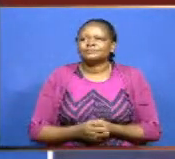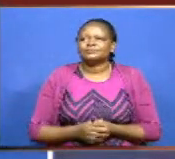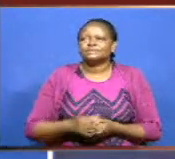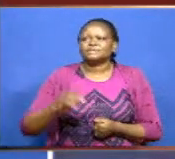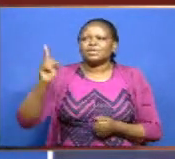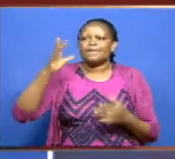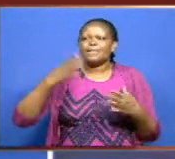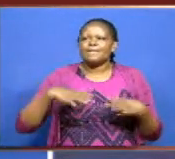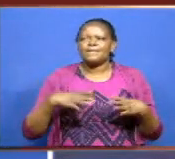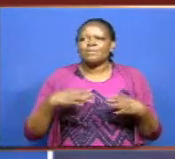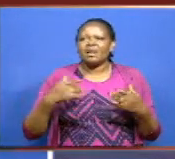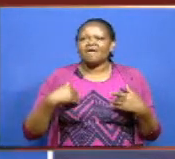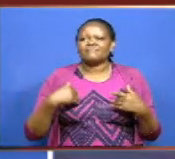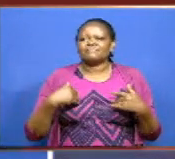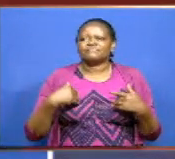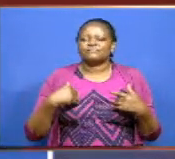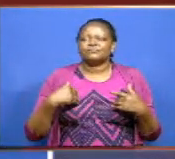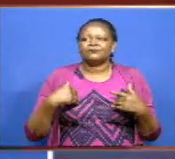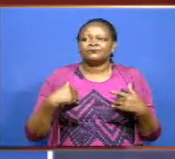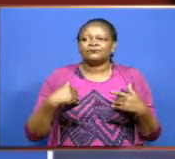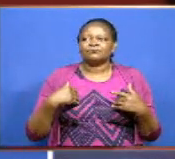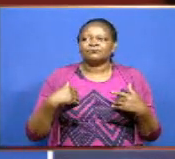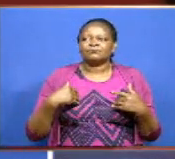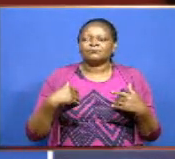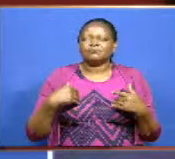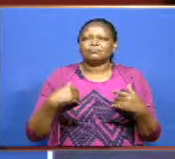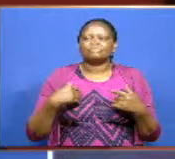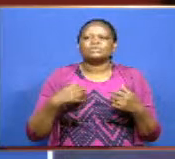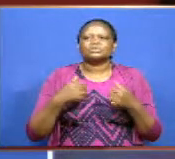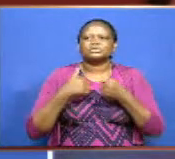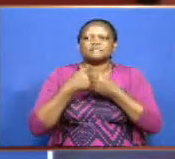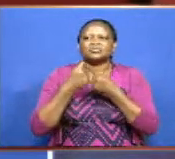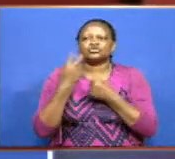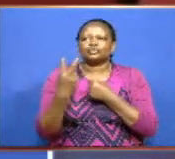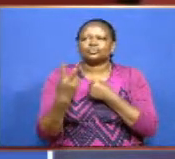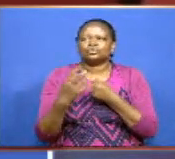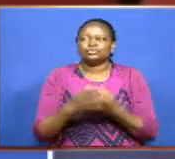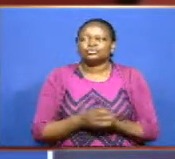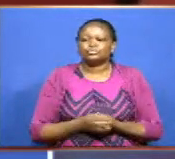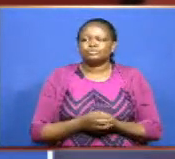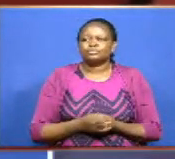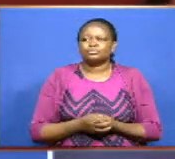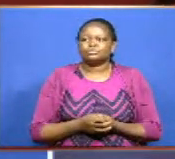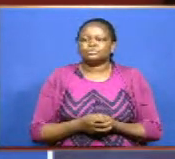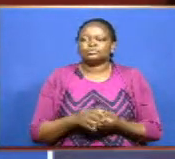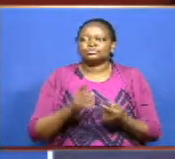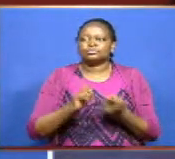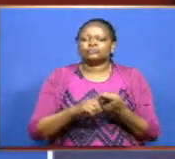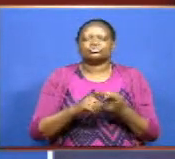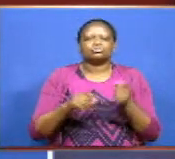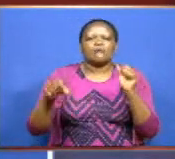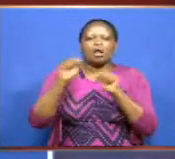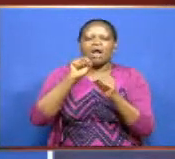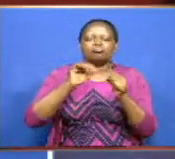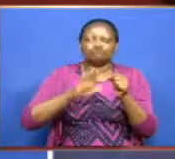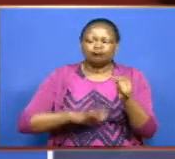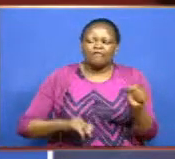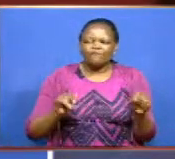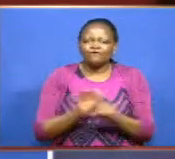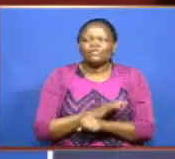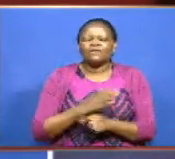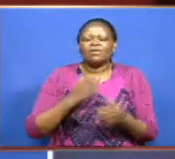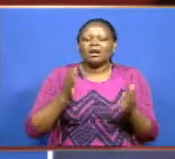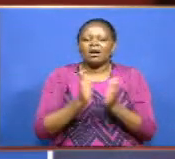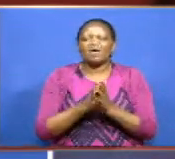have underlined two major challenges, and that is traffic congestion and garbage